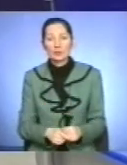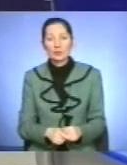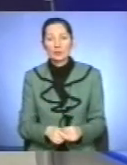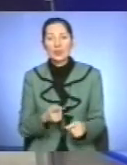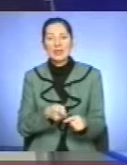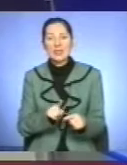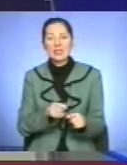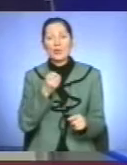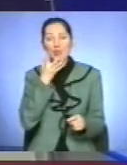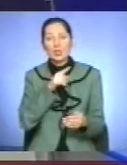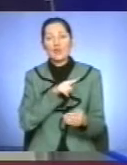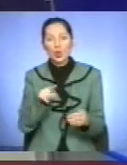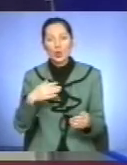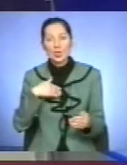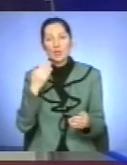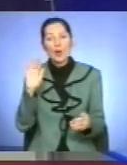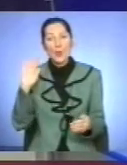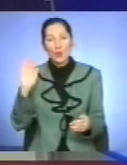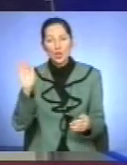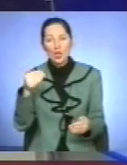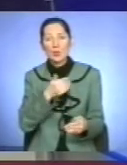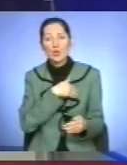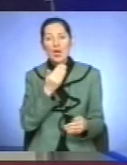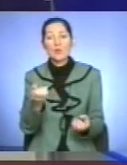На цій позитивній ноті я з вами прощаюся, бажаю вам